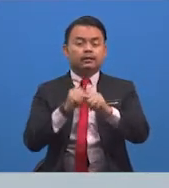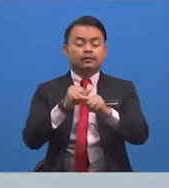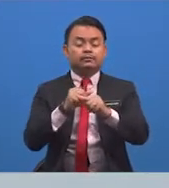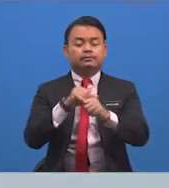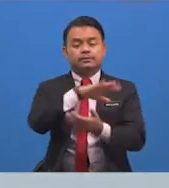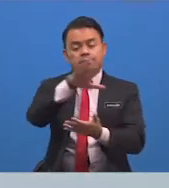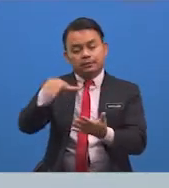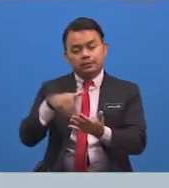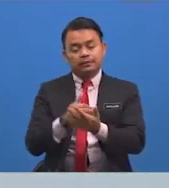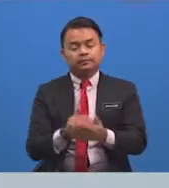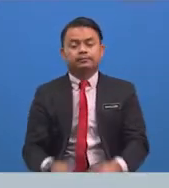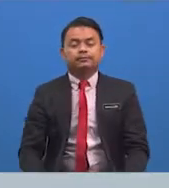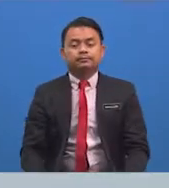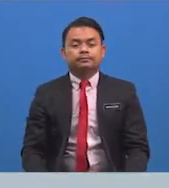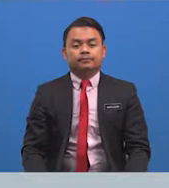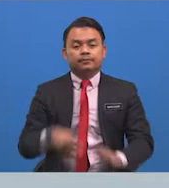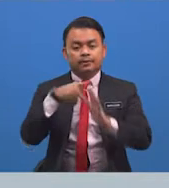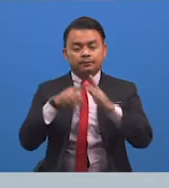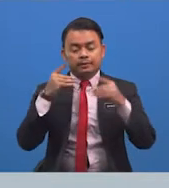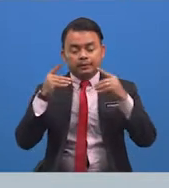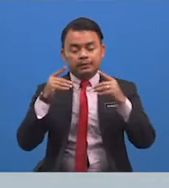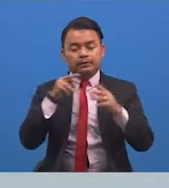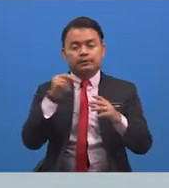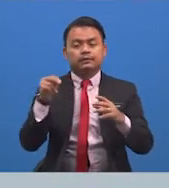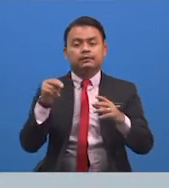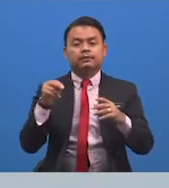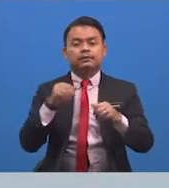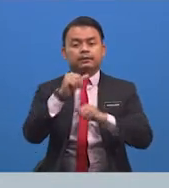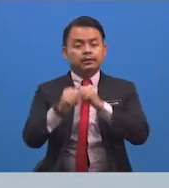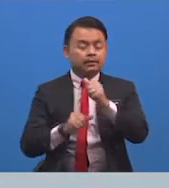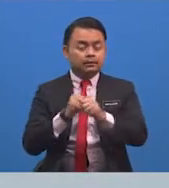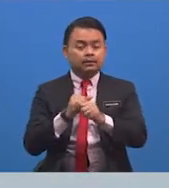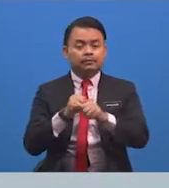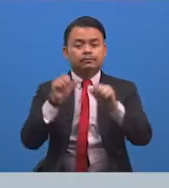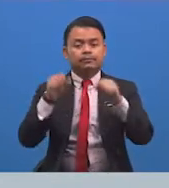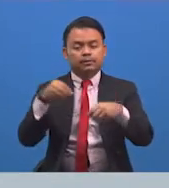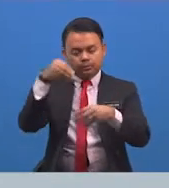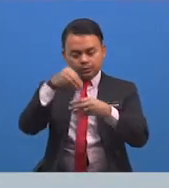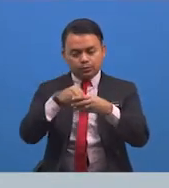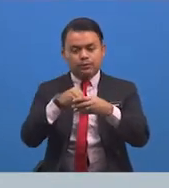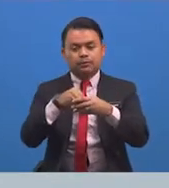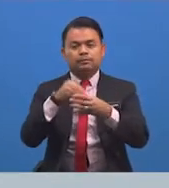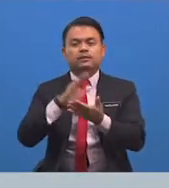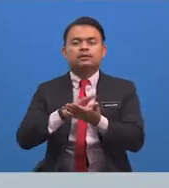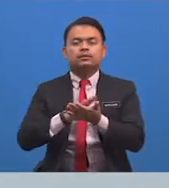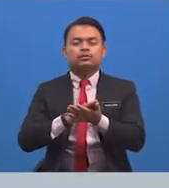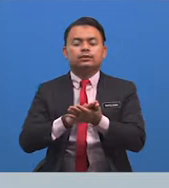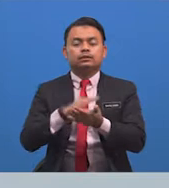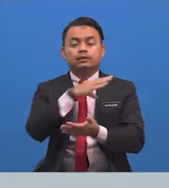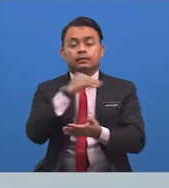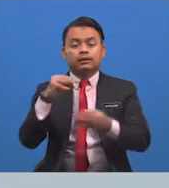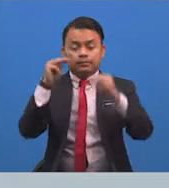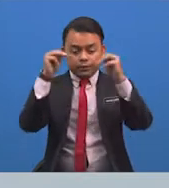Pendidikan alam sekitar ini boleh diserap di peringkat sekolah dan komuniti, sebagai